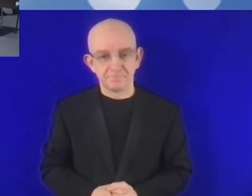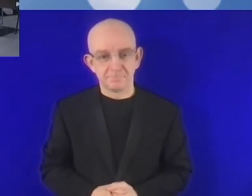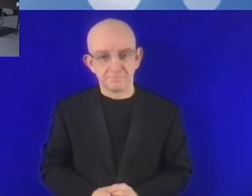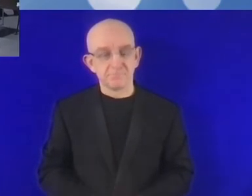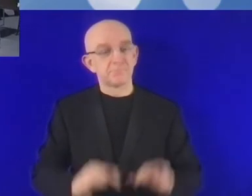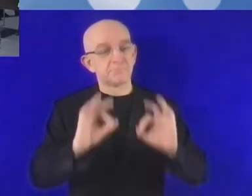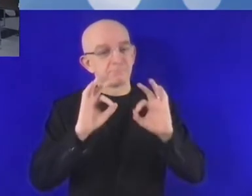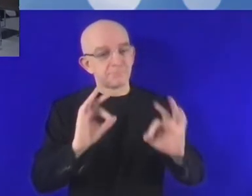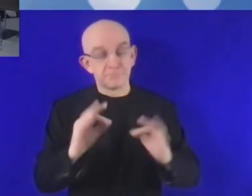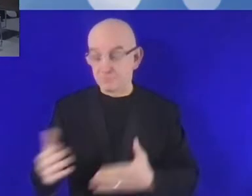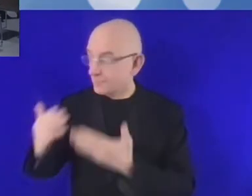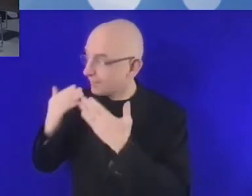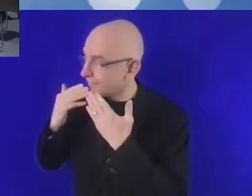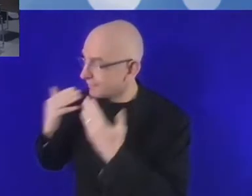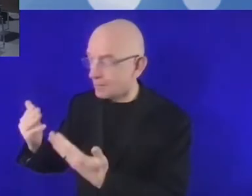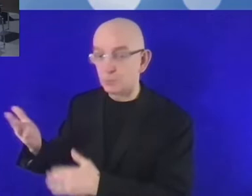شكرا جزيلا